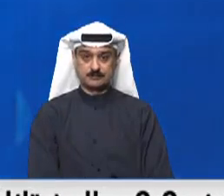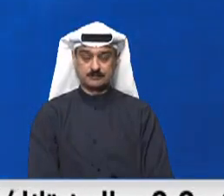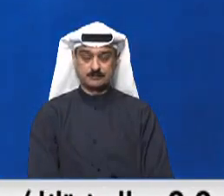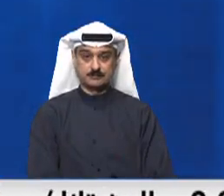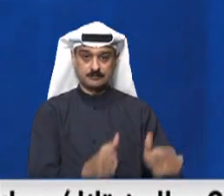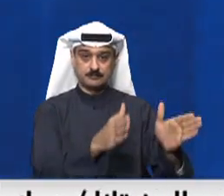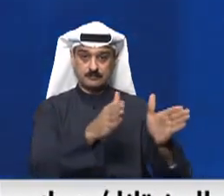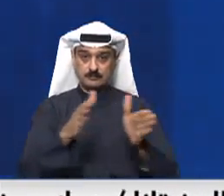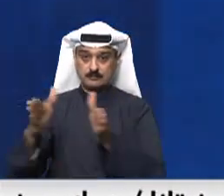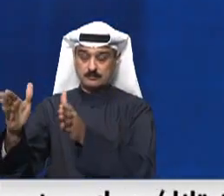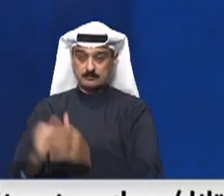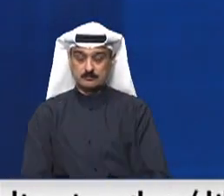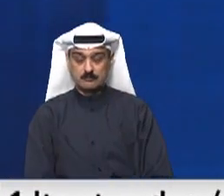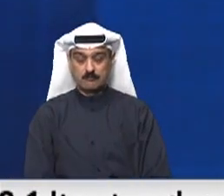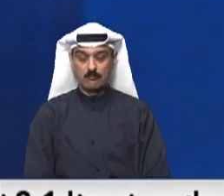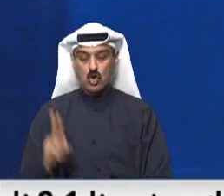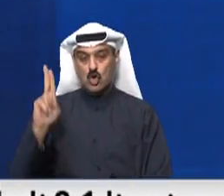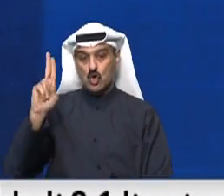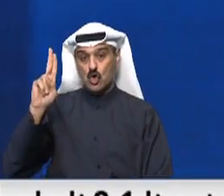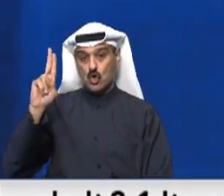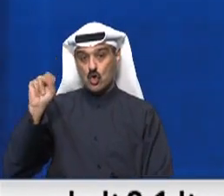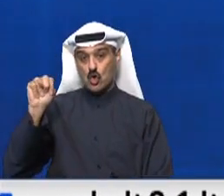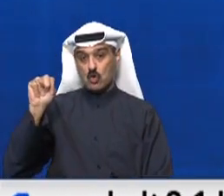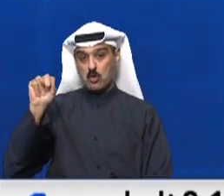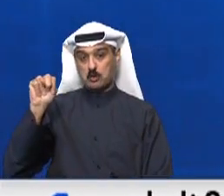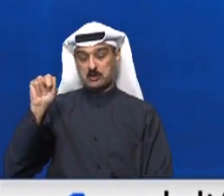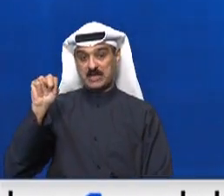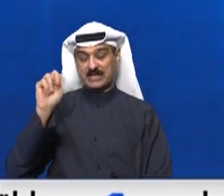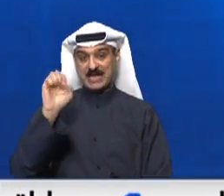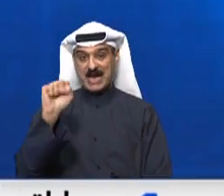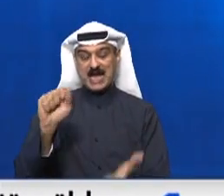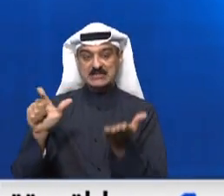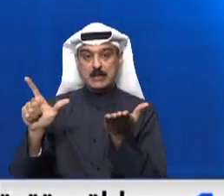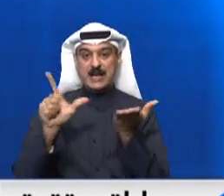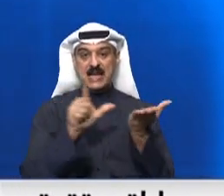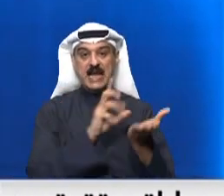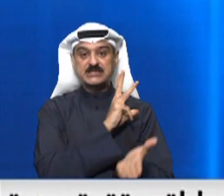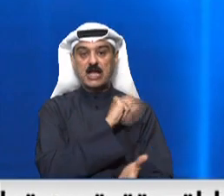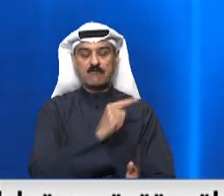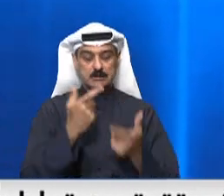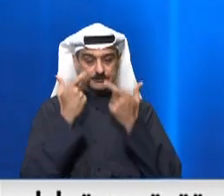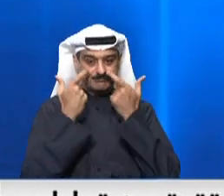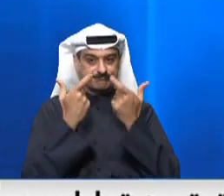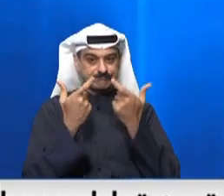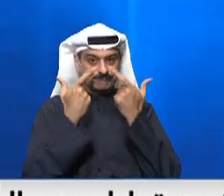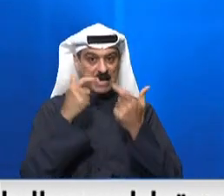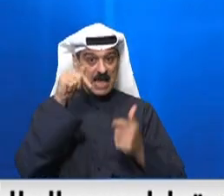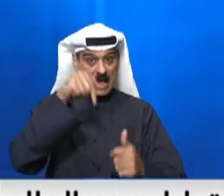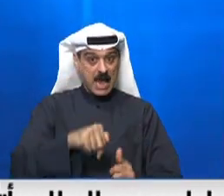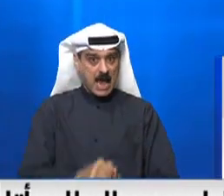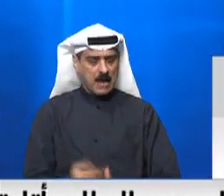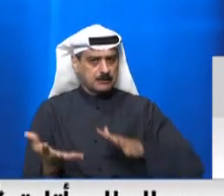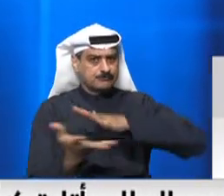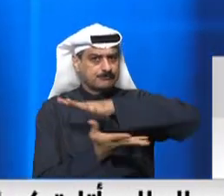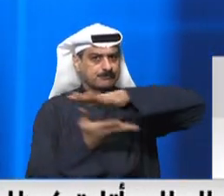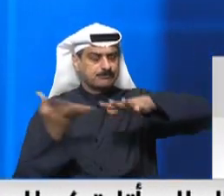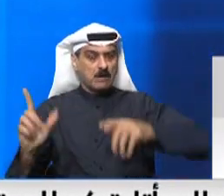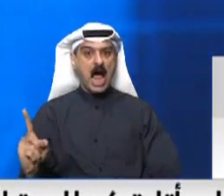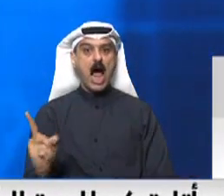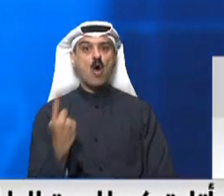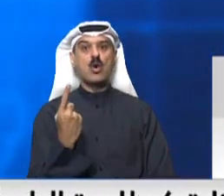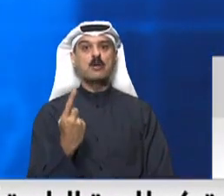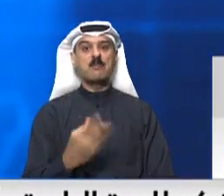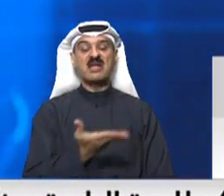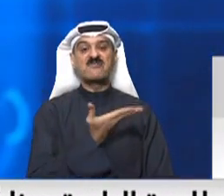حذرت وكاله الامم المتحده لغوث وتشغيل اللاجئين الفلسطينيين انورو من كارثه غير مسبوقه يشهدها قطاع